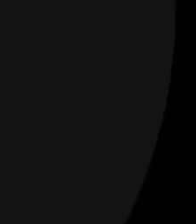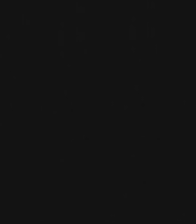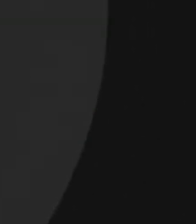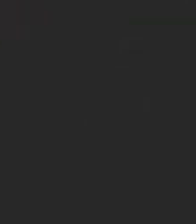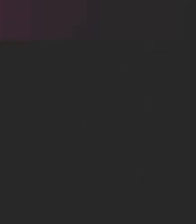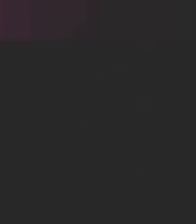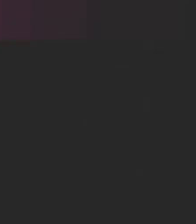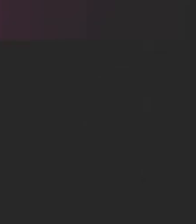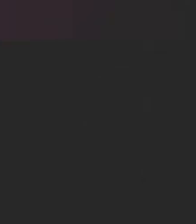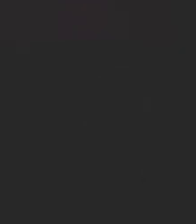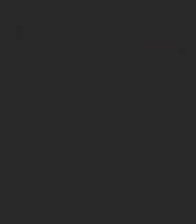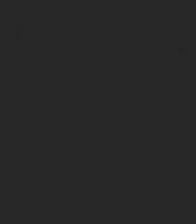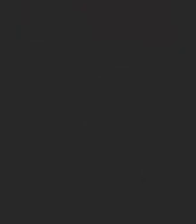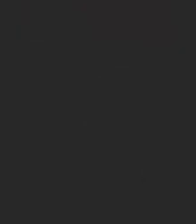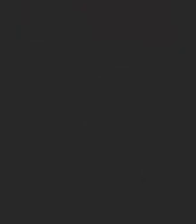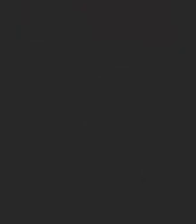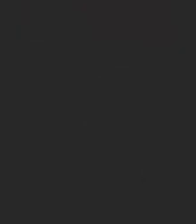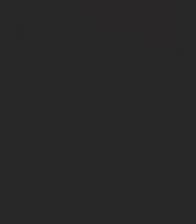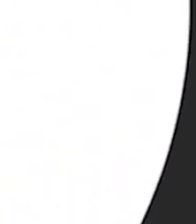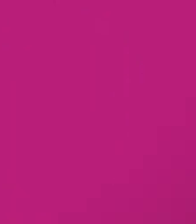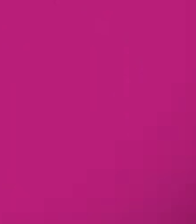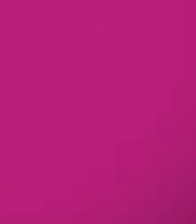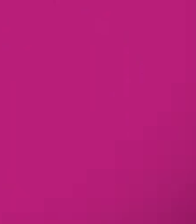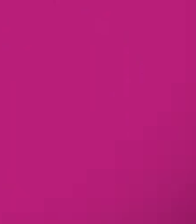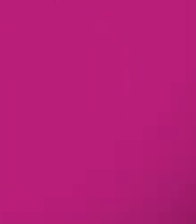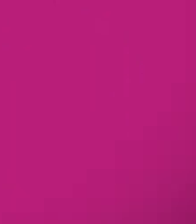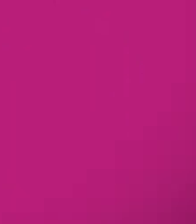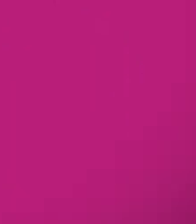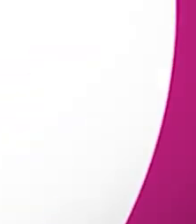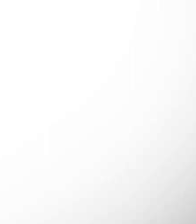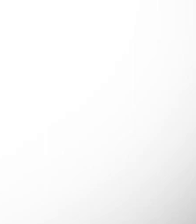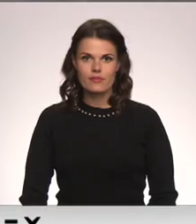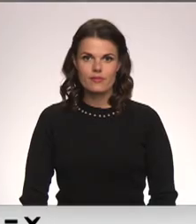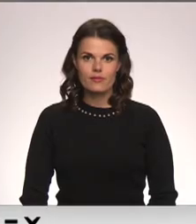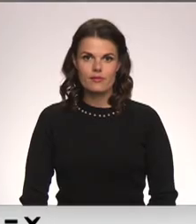Re! Viss ēters ir te!